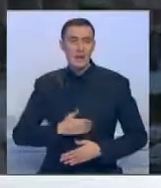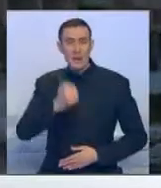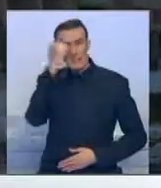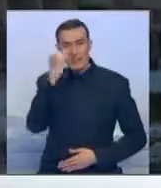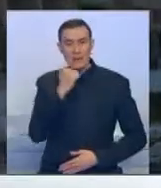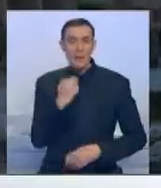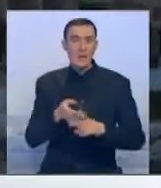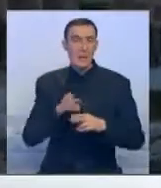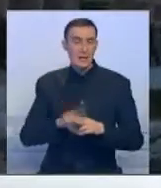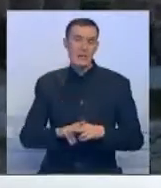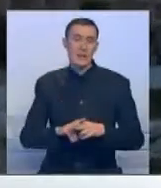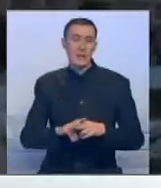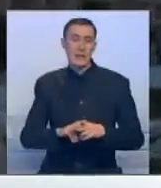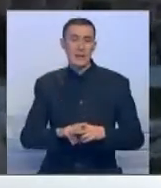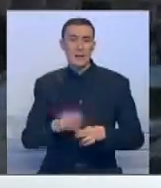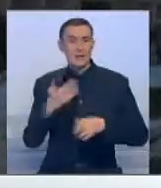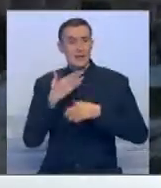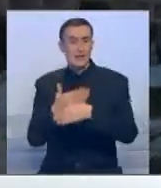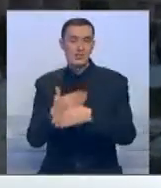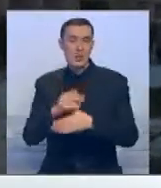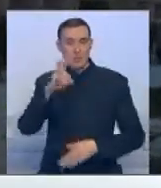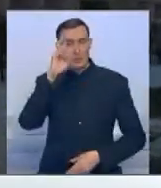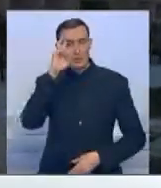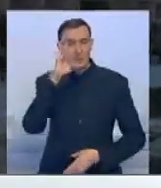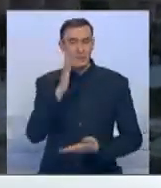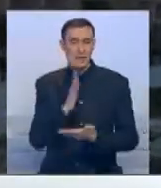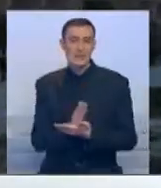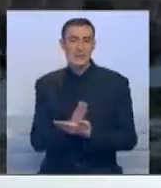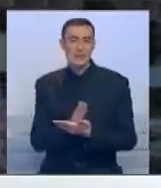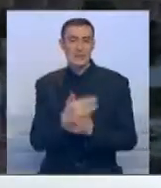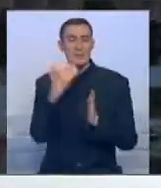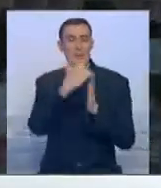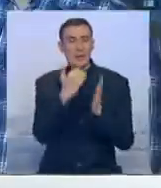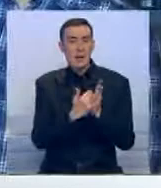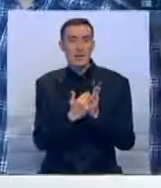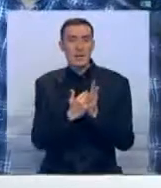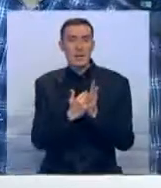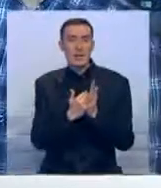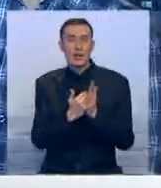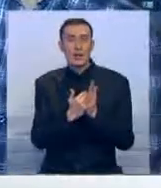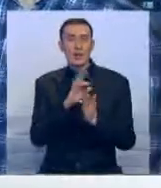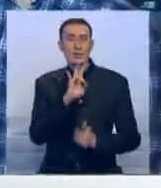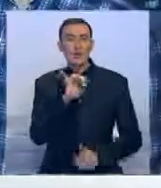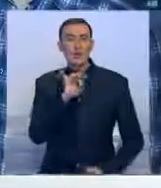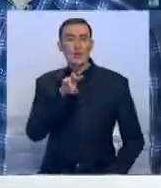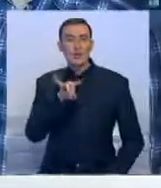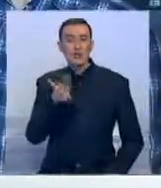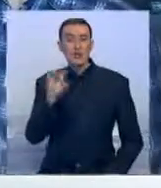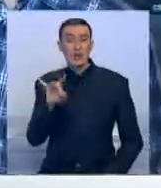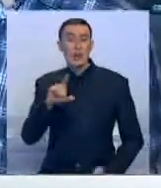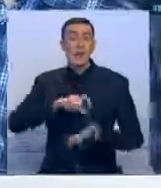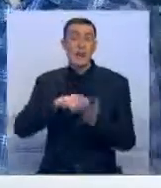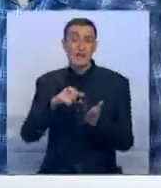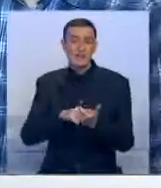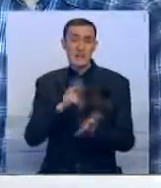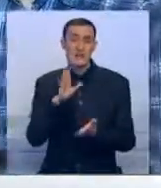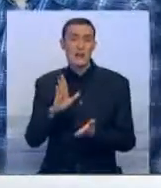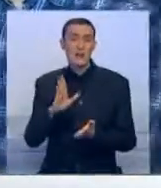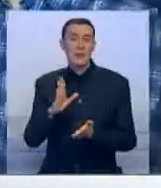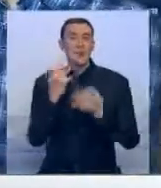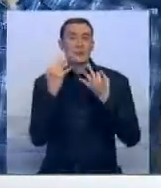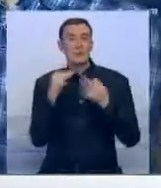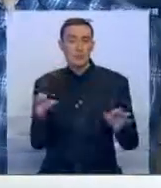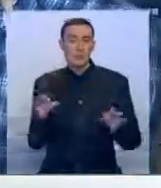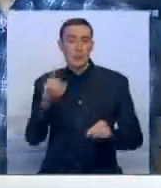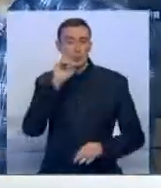благодаря поддержке, господдержке в государственной программе «Нурлы жер». Квартира просторная, трехкомнатная, как раз для